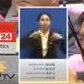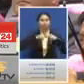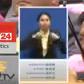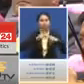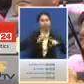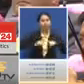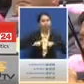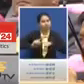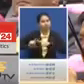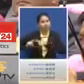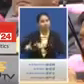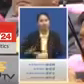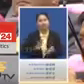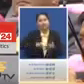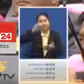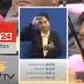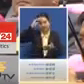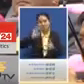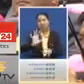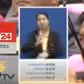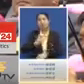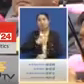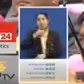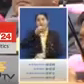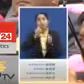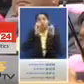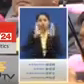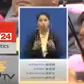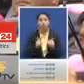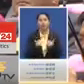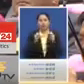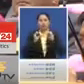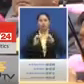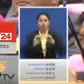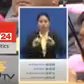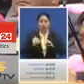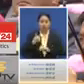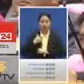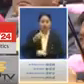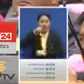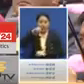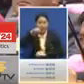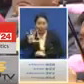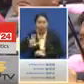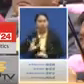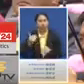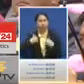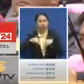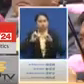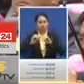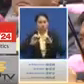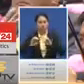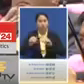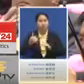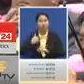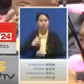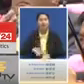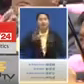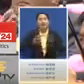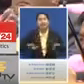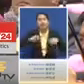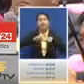านครับไม่เรียนหนังสือผมเป็นครูนะเดี๋ยวนี้ยังสอนนะครับกลับบ้านผมยังสอนนะเด็กมีปั